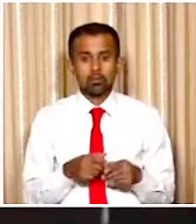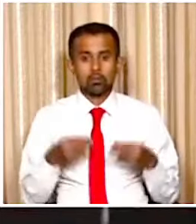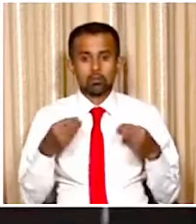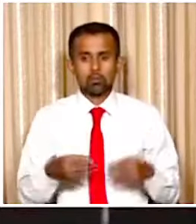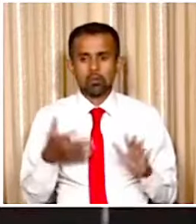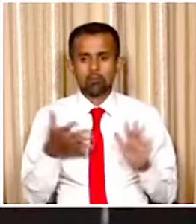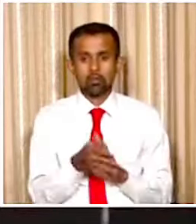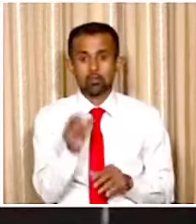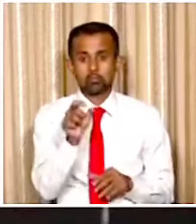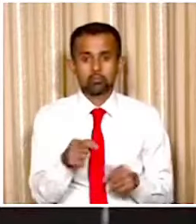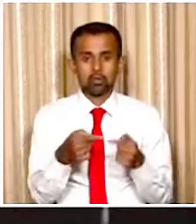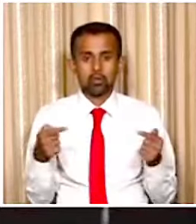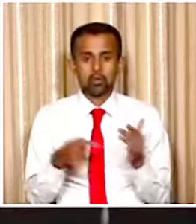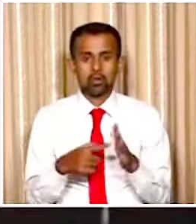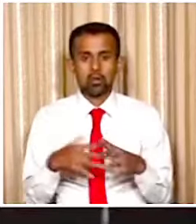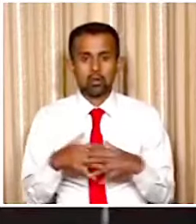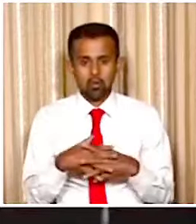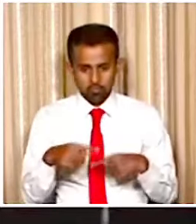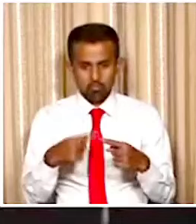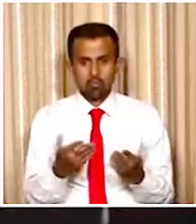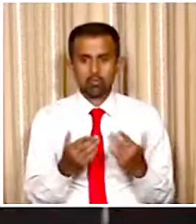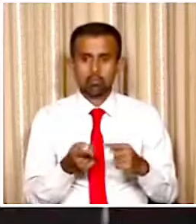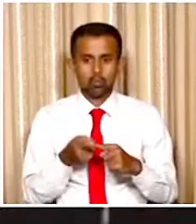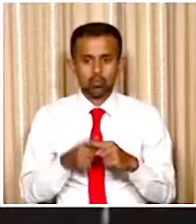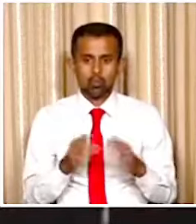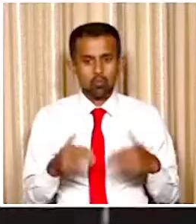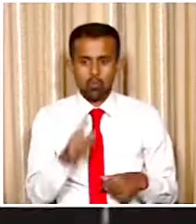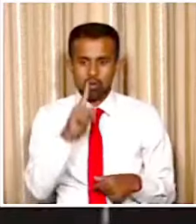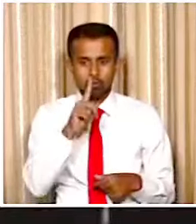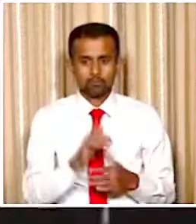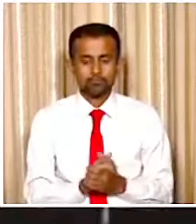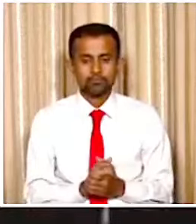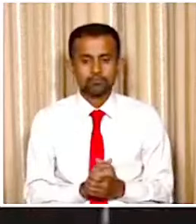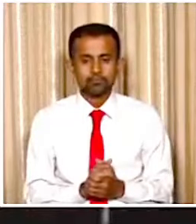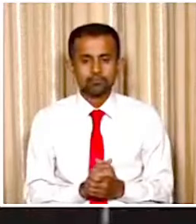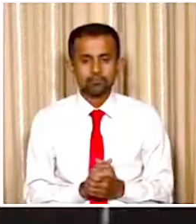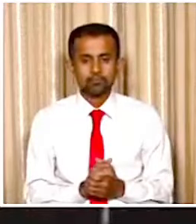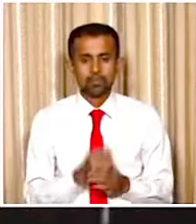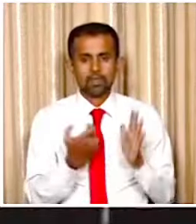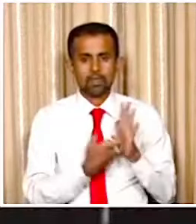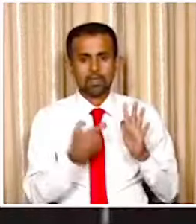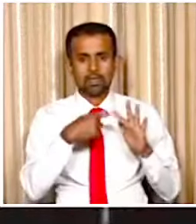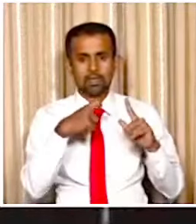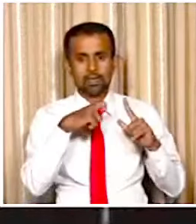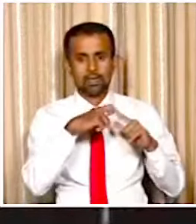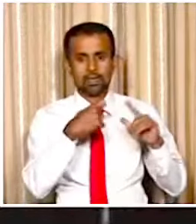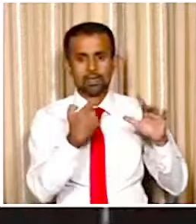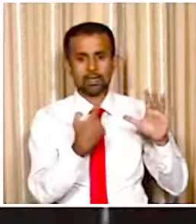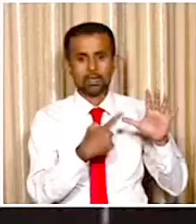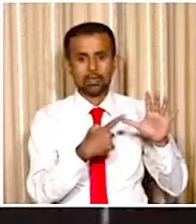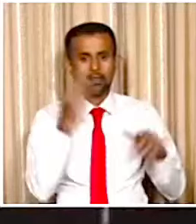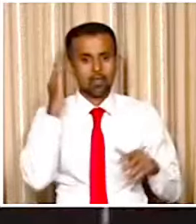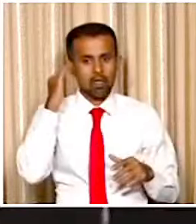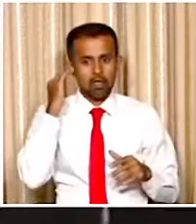කරන අපරාධකරුවන්ට විරුද්ධව නීතිය ක්‍රියාත්මක වෙන්න ඕනේ. දැන් උදාහරණයකට මම තව දෙයක් කියන්න. මේ රේකා කහඳගම කියන